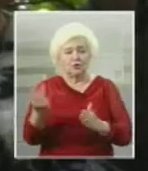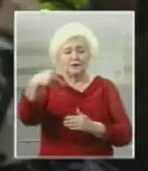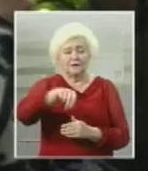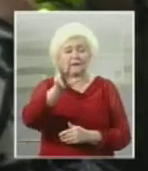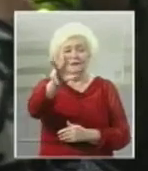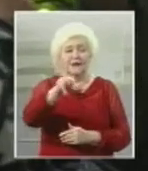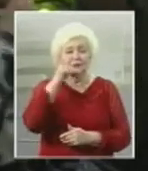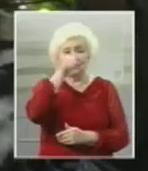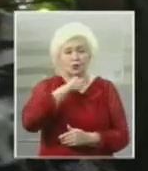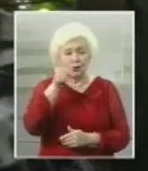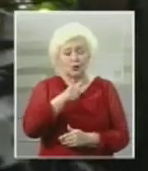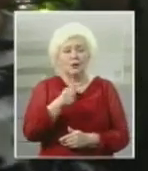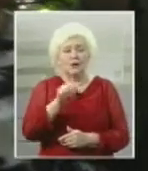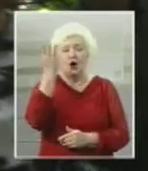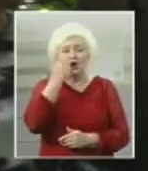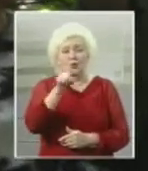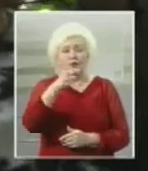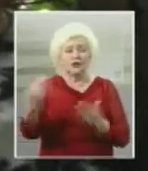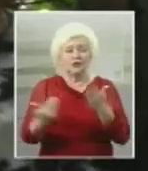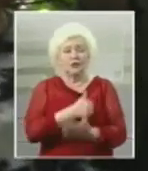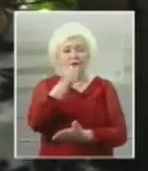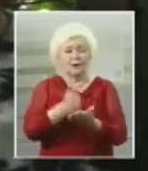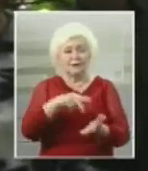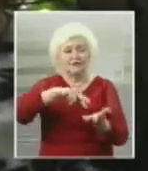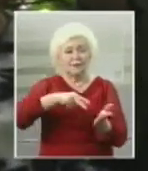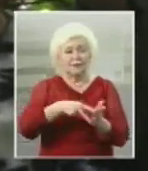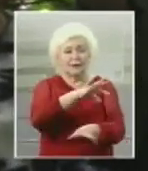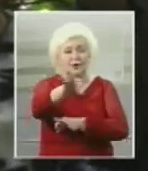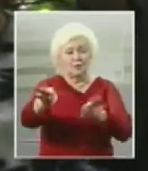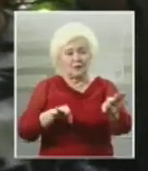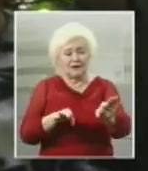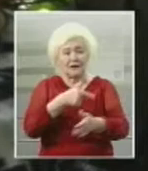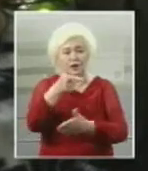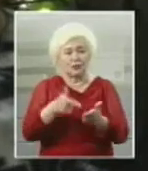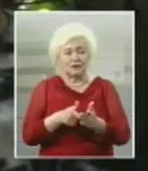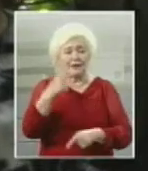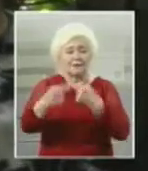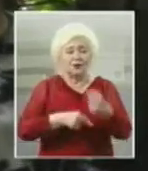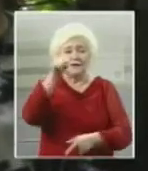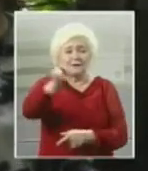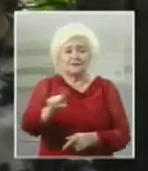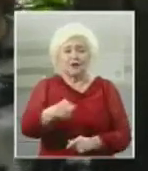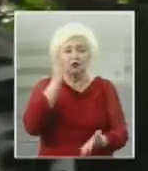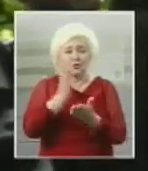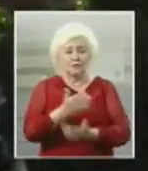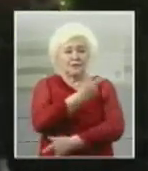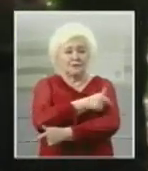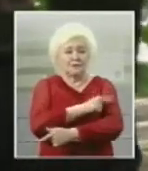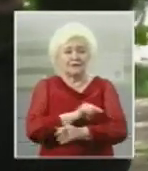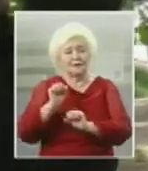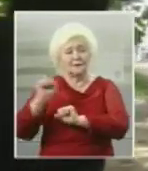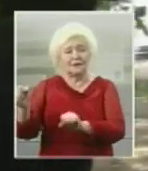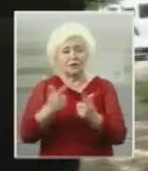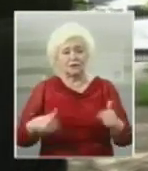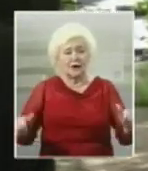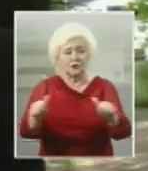новим До 2003 року, коли новим генеральним планом міста, через те, що існуюча санітарна захисна